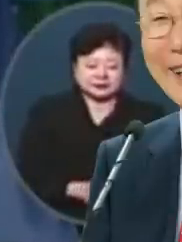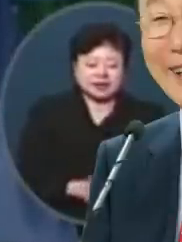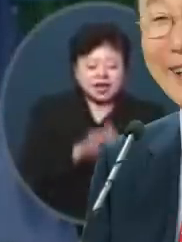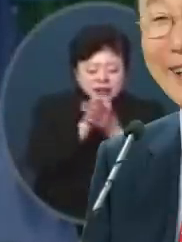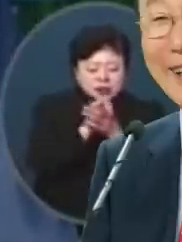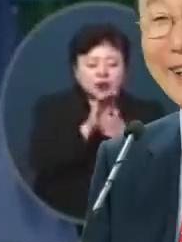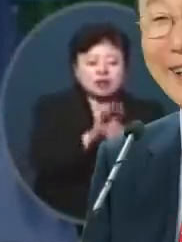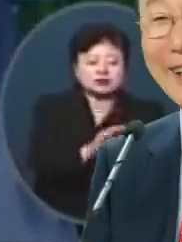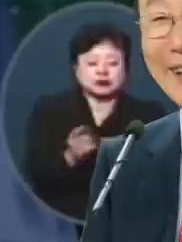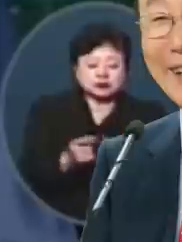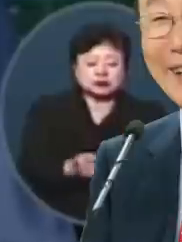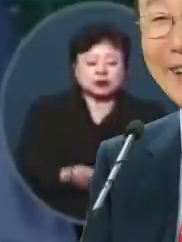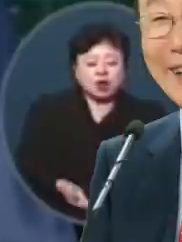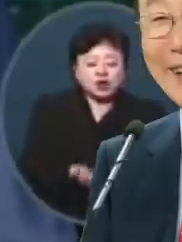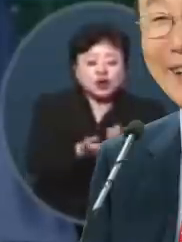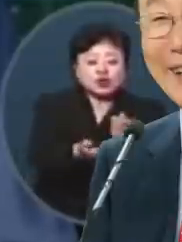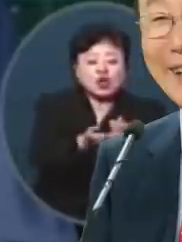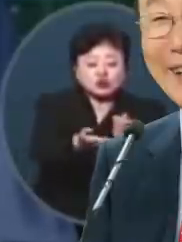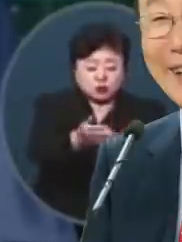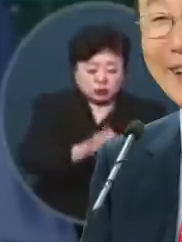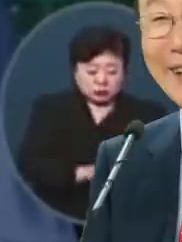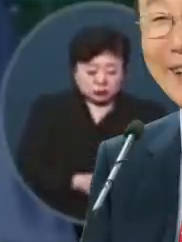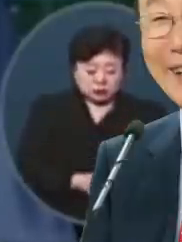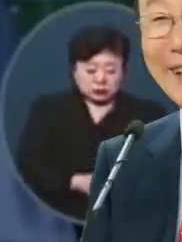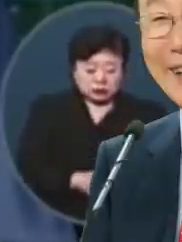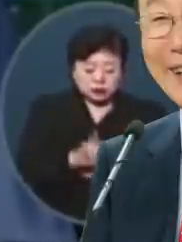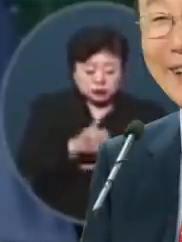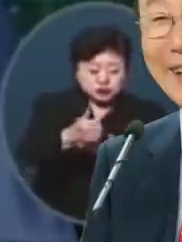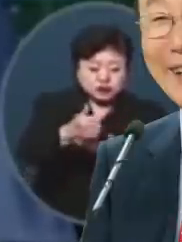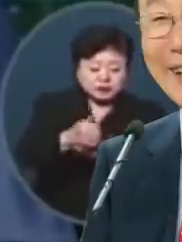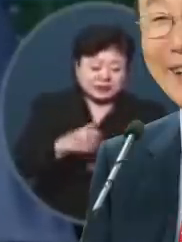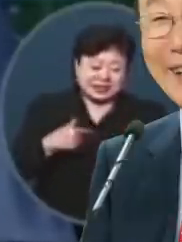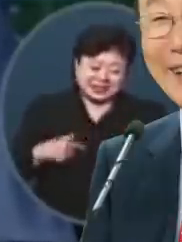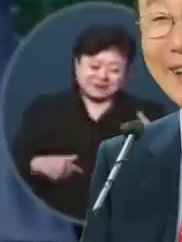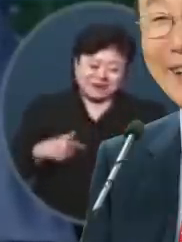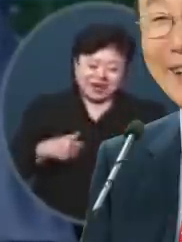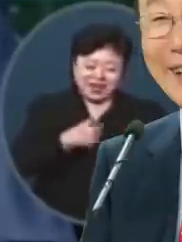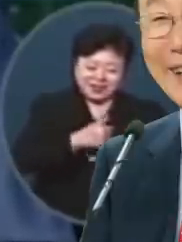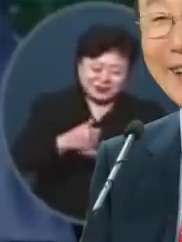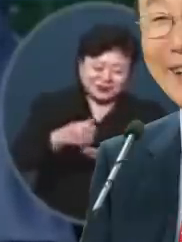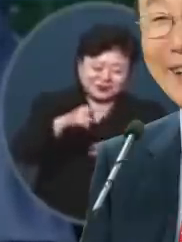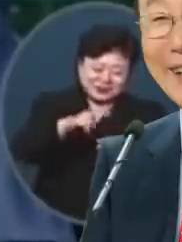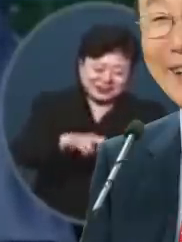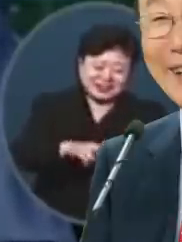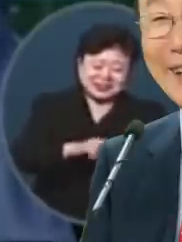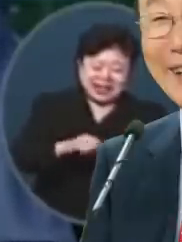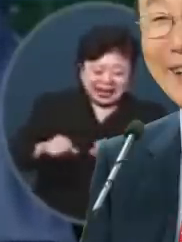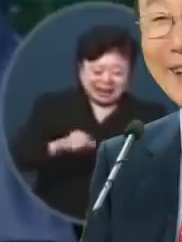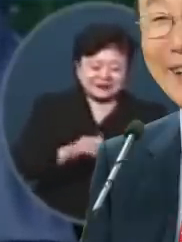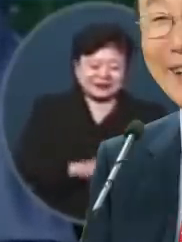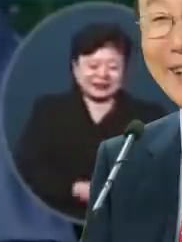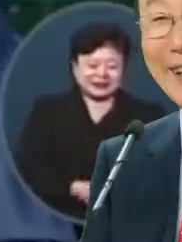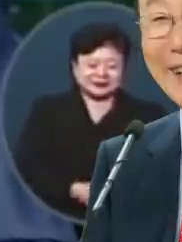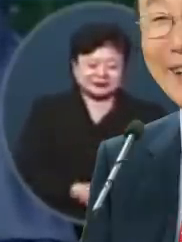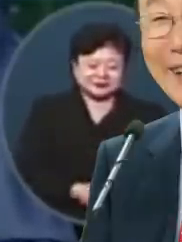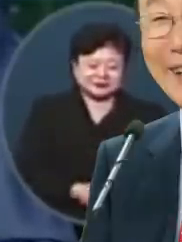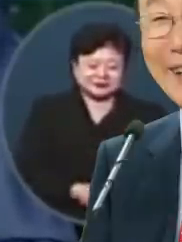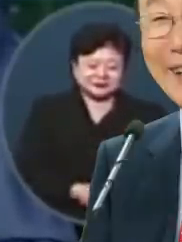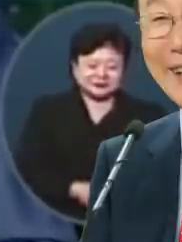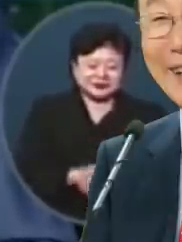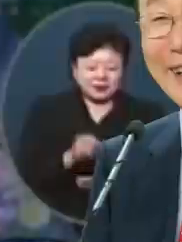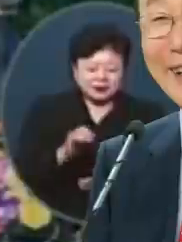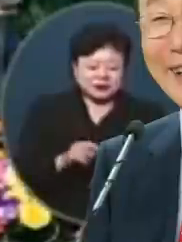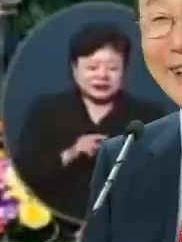기도해주고 서로 격려해주면 주님께서 굉장히 기뻐하시고 주님께서 이 자리에서 역사하는 것입니다. 에베소